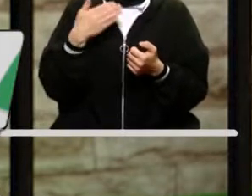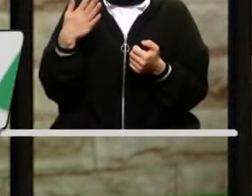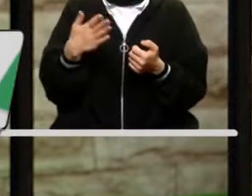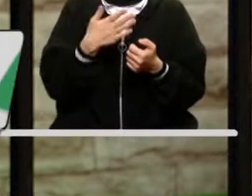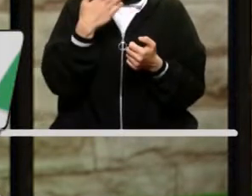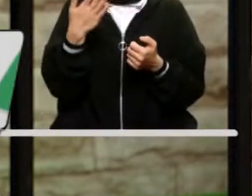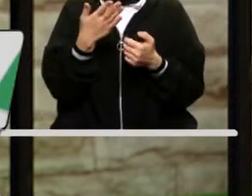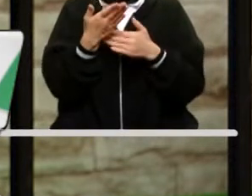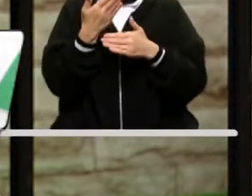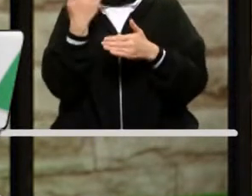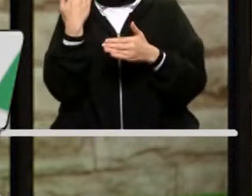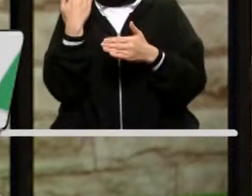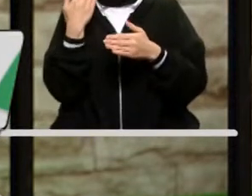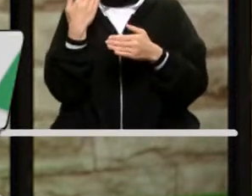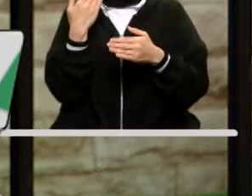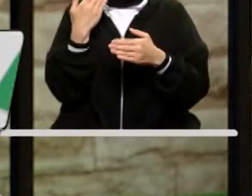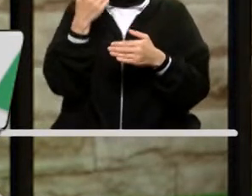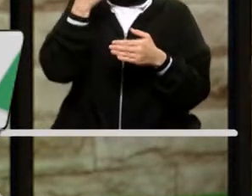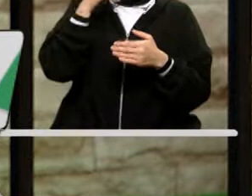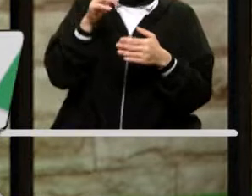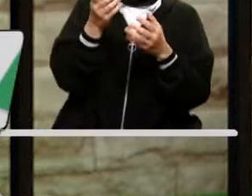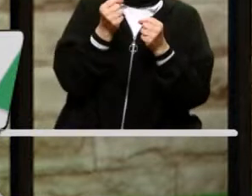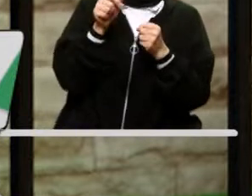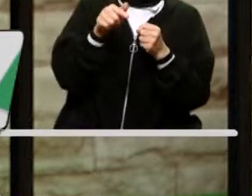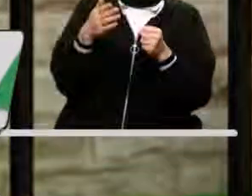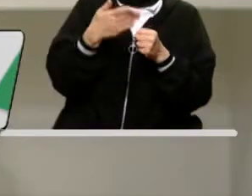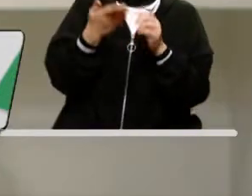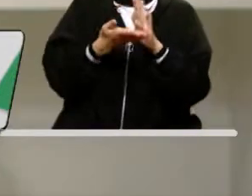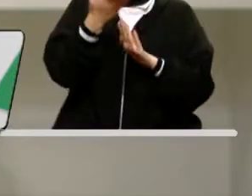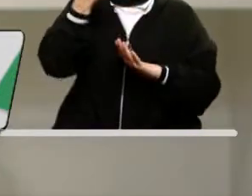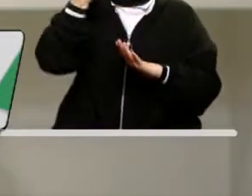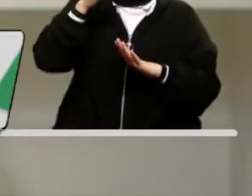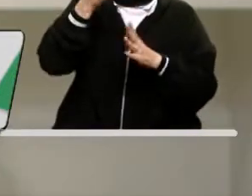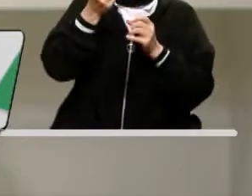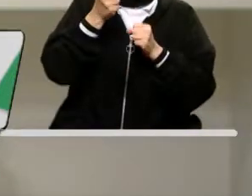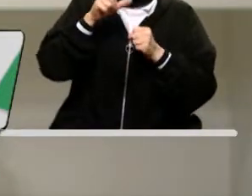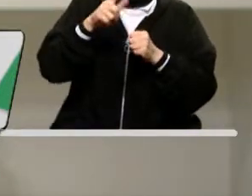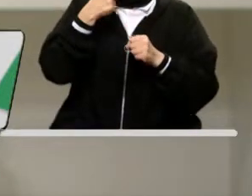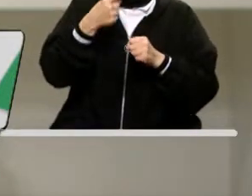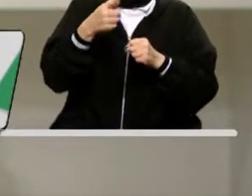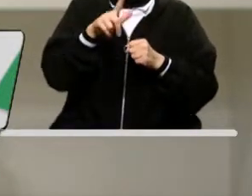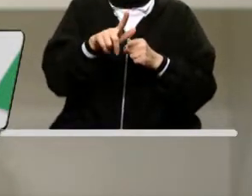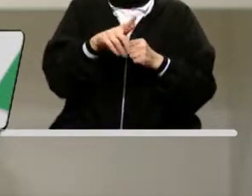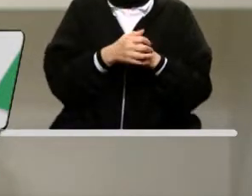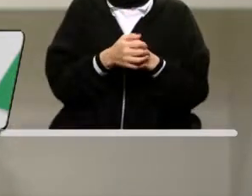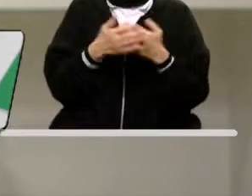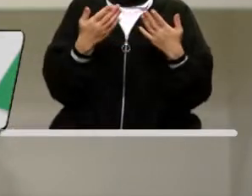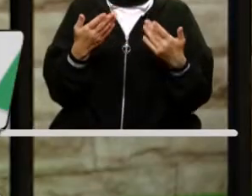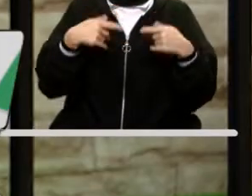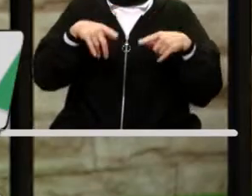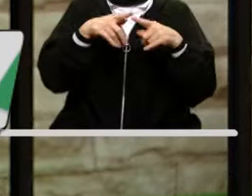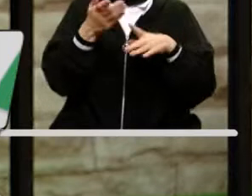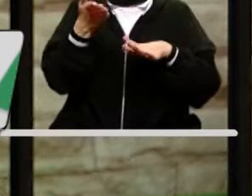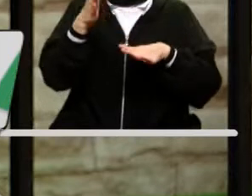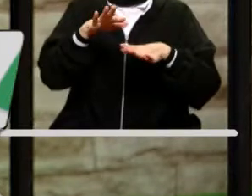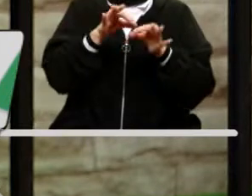notumdan daha yüksek not almaya odaklanırsam daha başarılı olursun. Yani rakibimiz bir manada hep yine kendimiz miyiz? Mutlaka. Biz el alemle bizim derdimiz yok. Biz